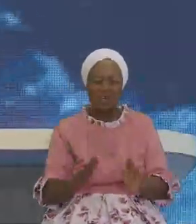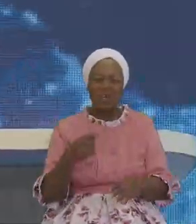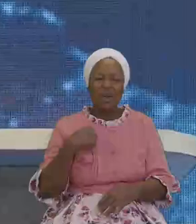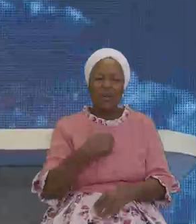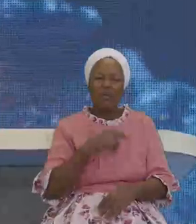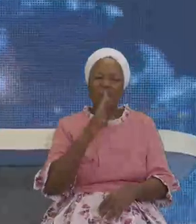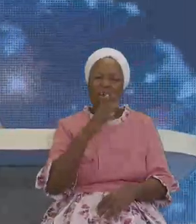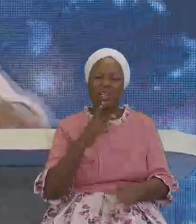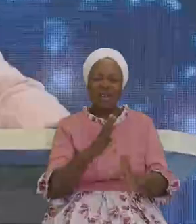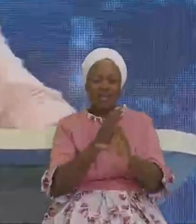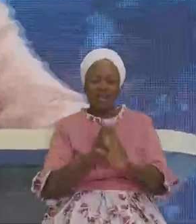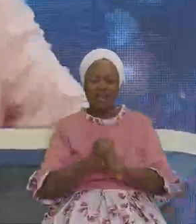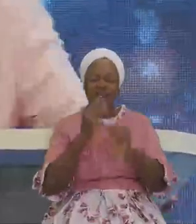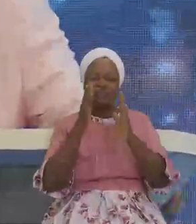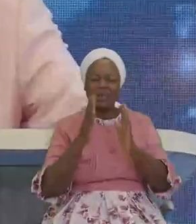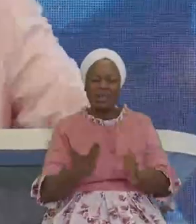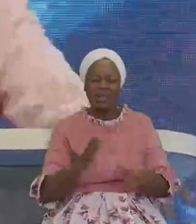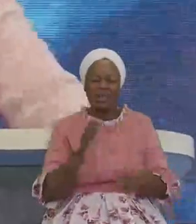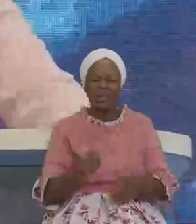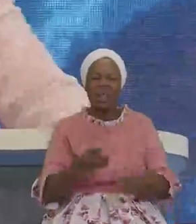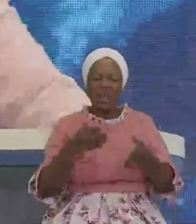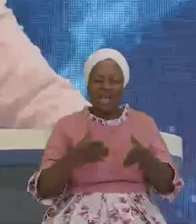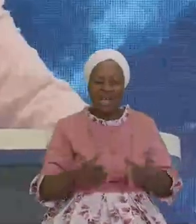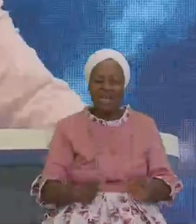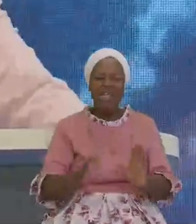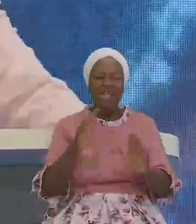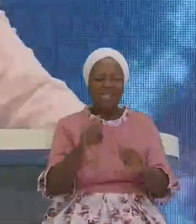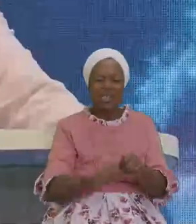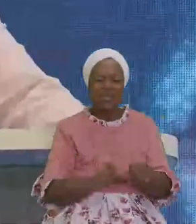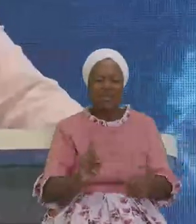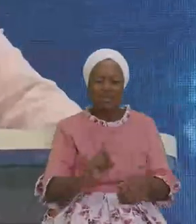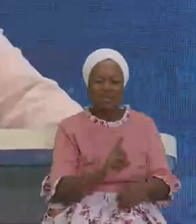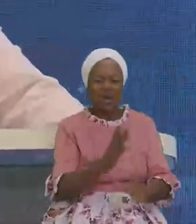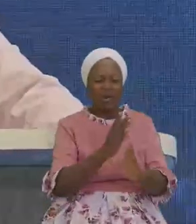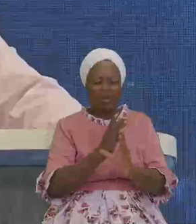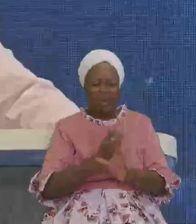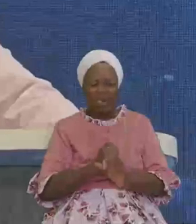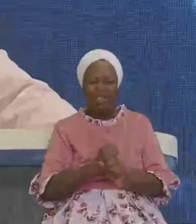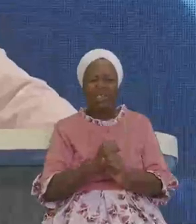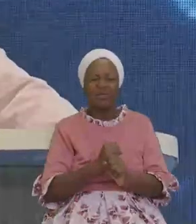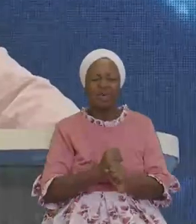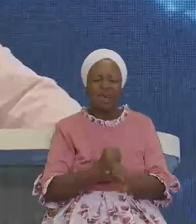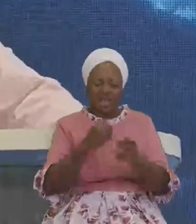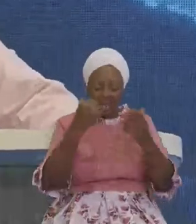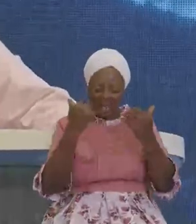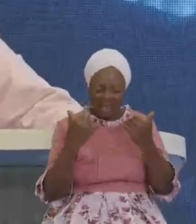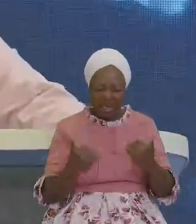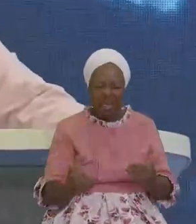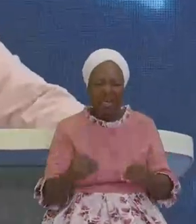C'est toi le donateur. Nous sommes les récipiendaires. Que